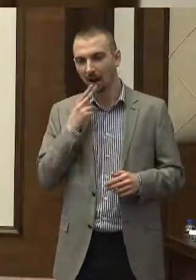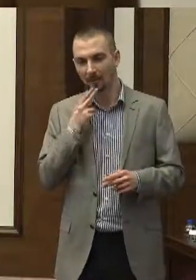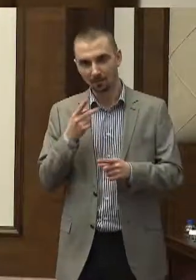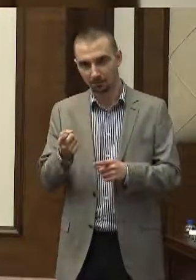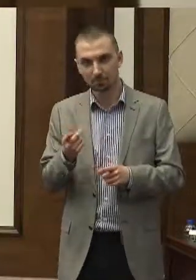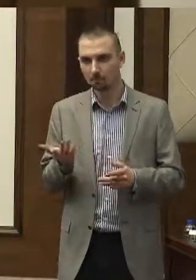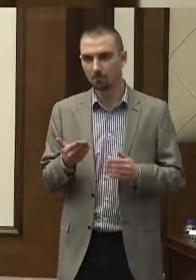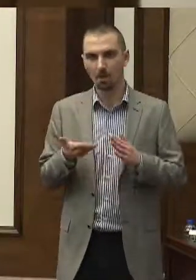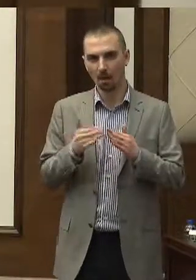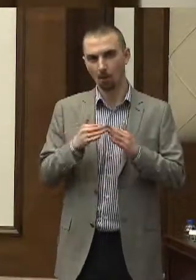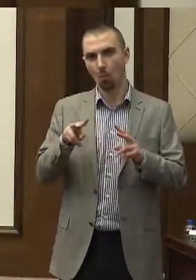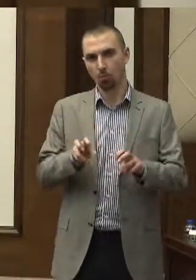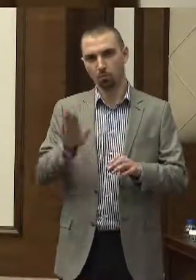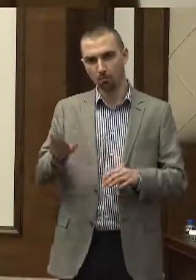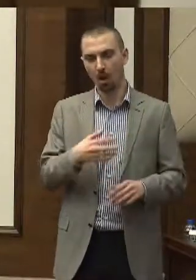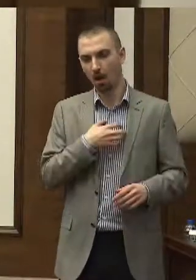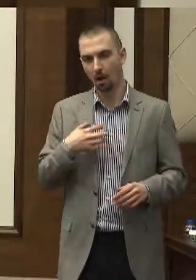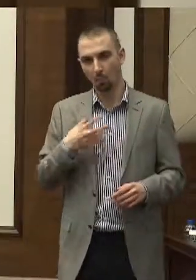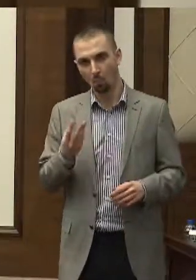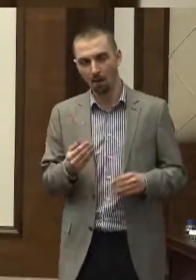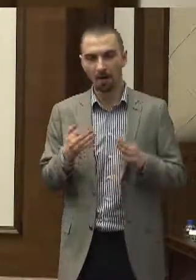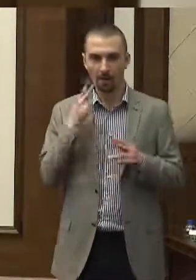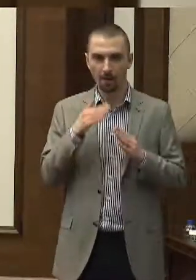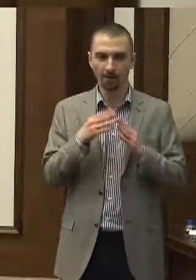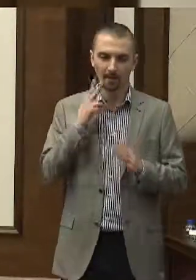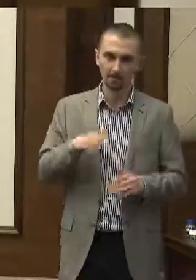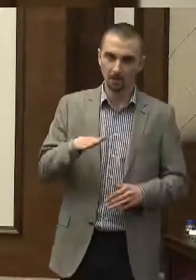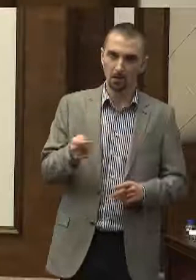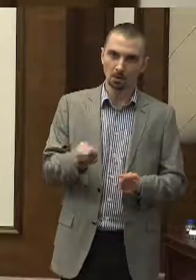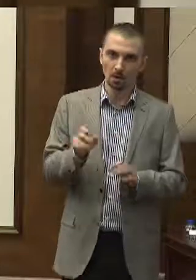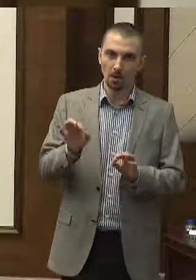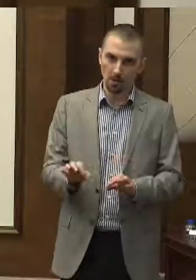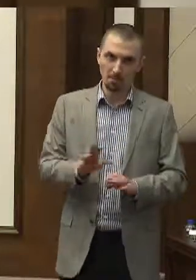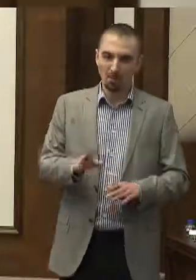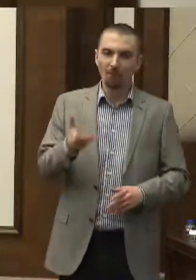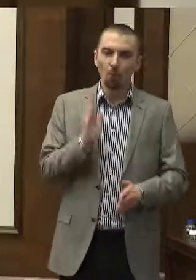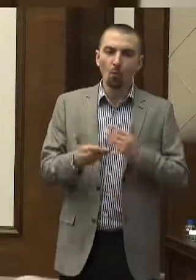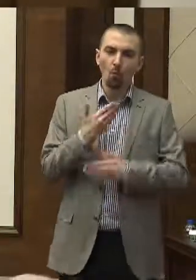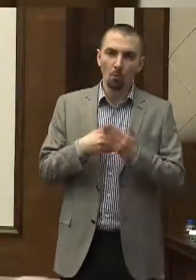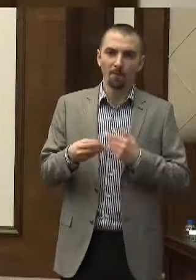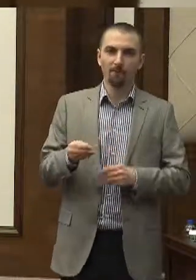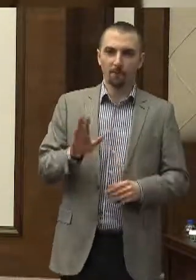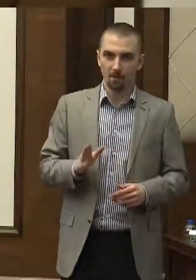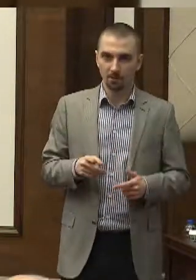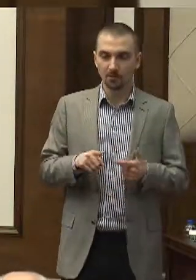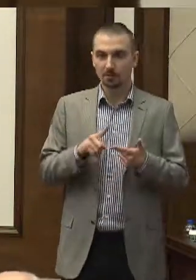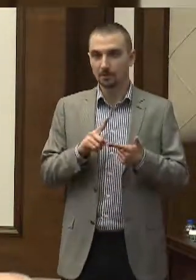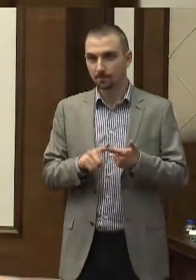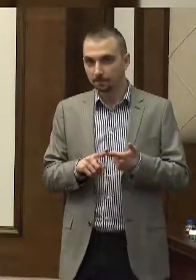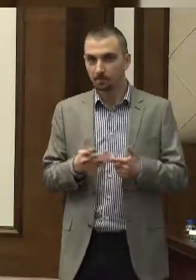rolünü verdiğinden kadının bu kalıplar dışına çıkmamda zorlanması. 2. Kaynak